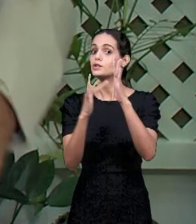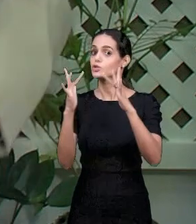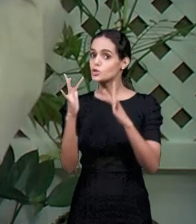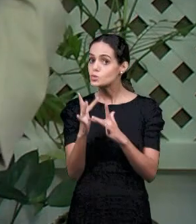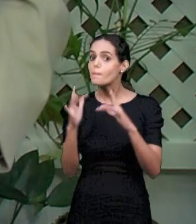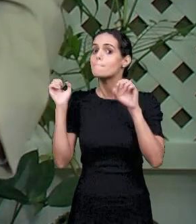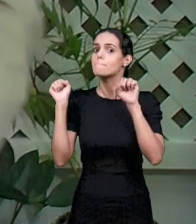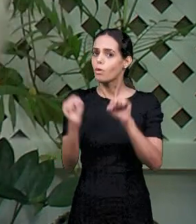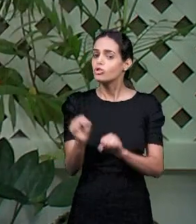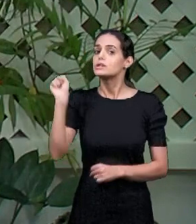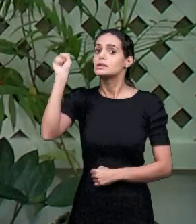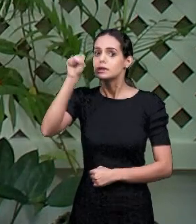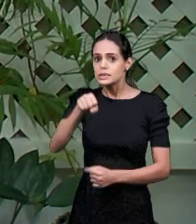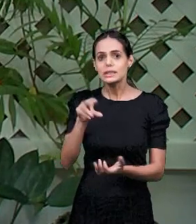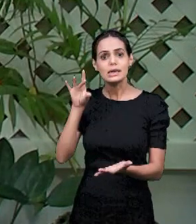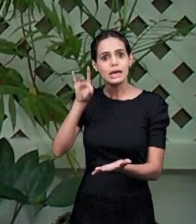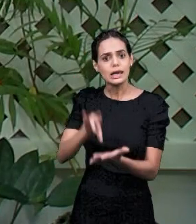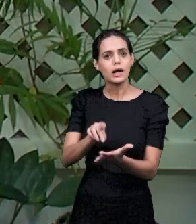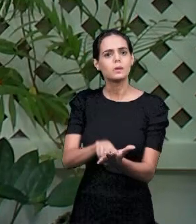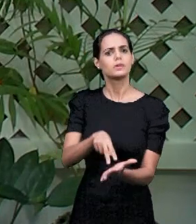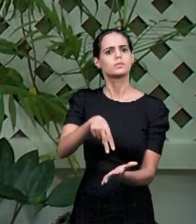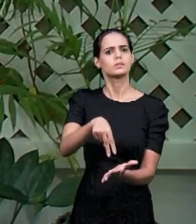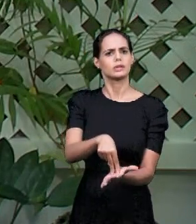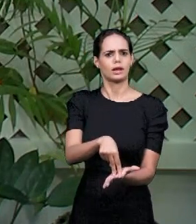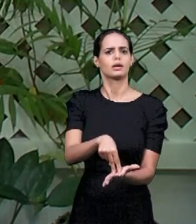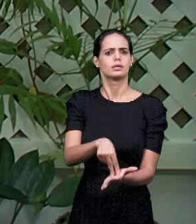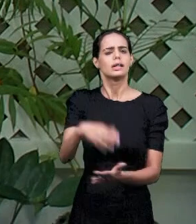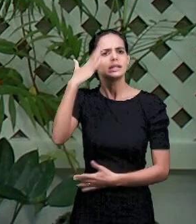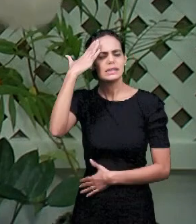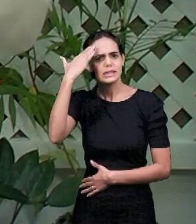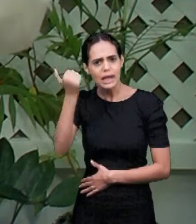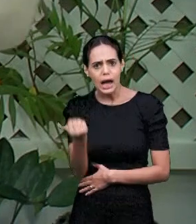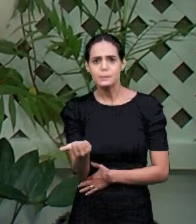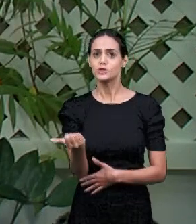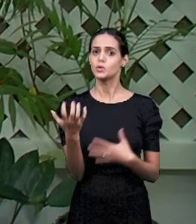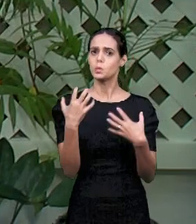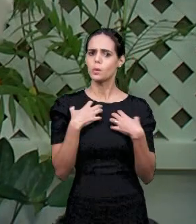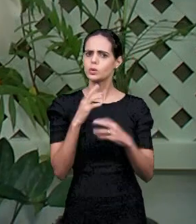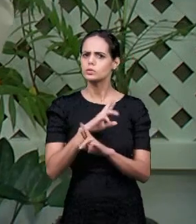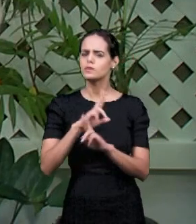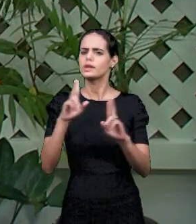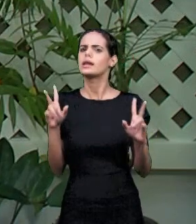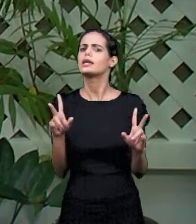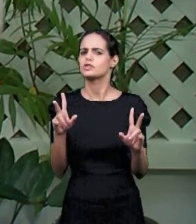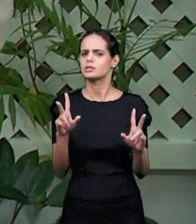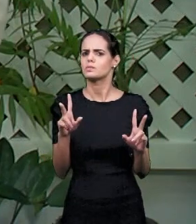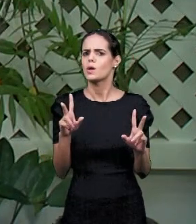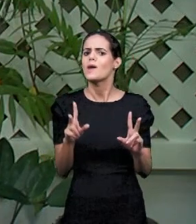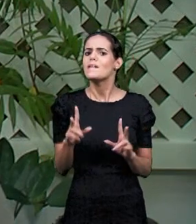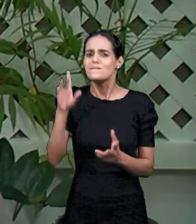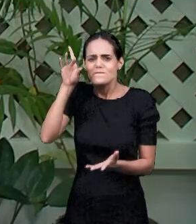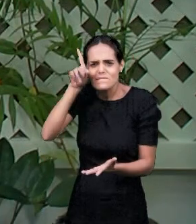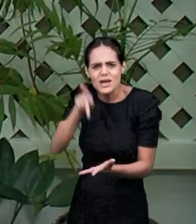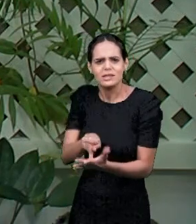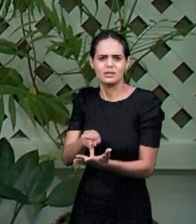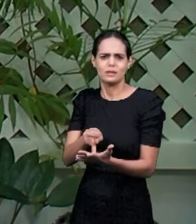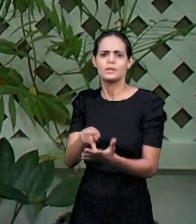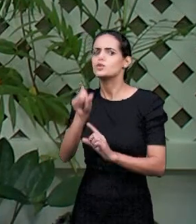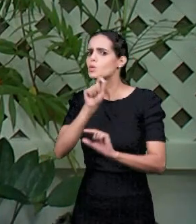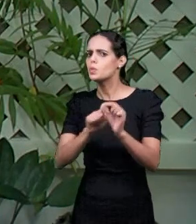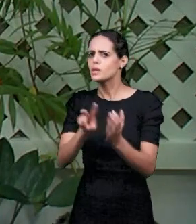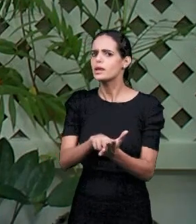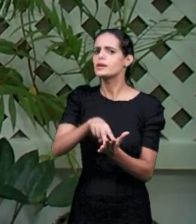peut ressusciter. Elle sait d'une manière différente qu'est-ce que c'est la résurrection. Ce n'est